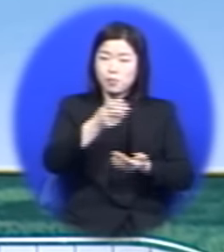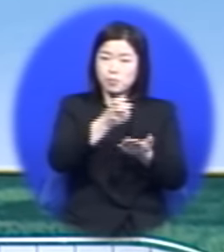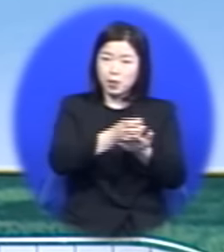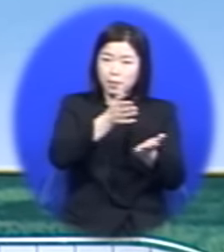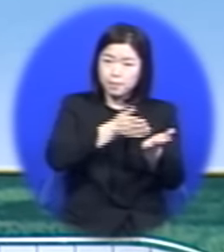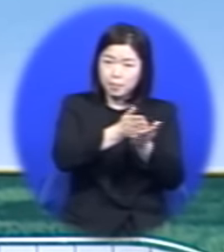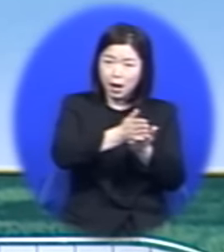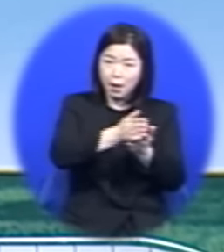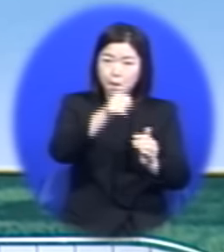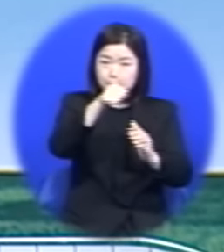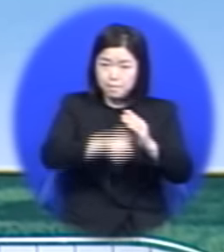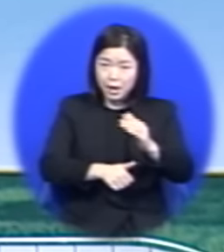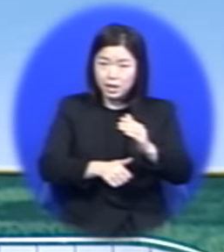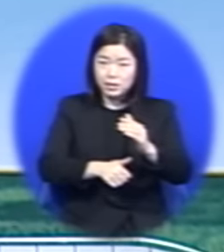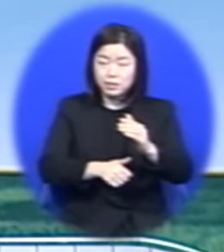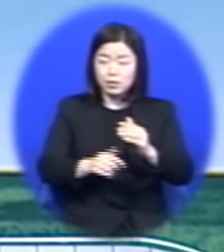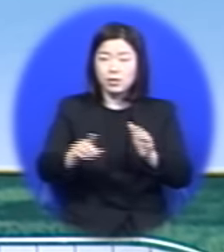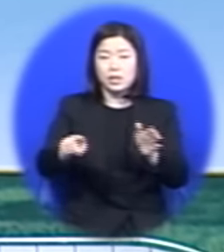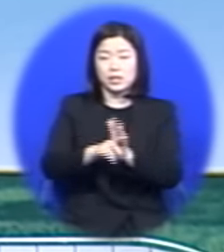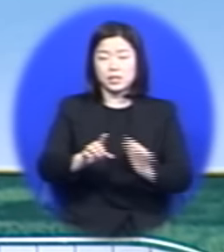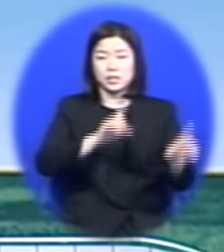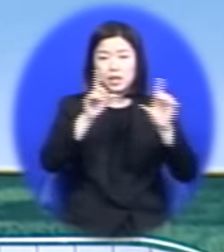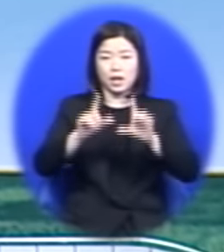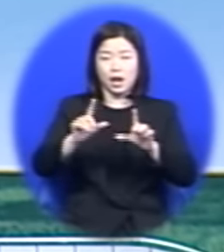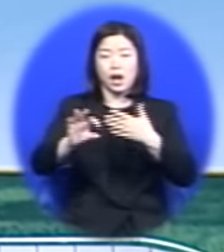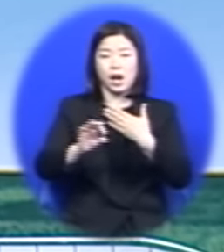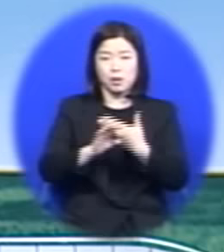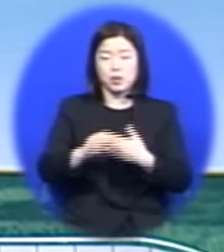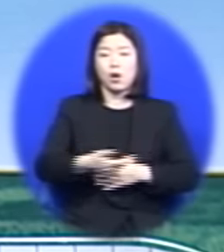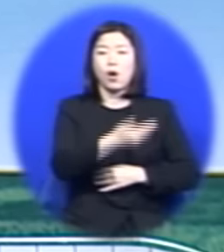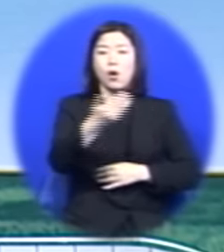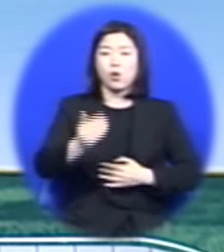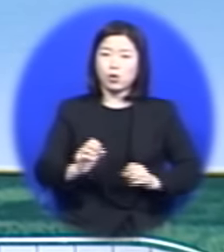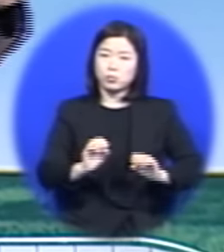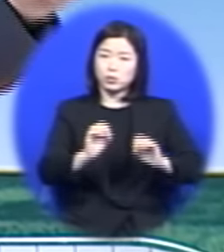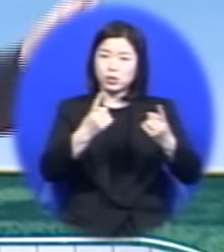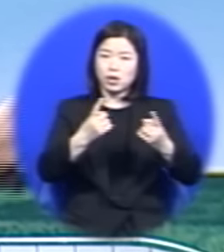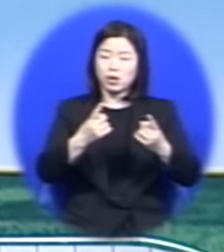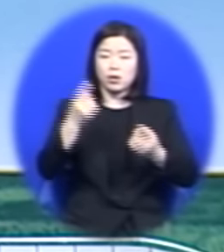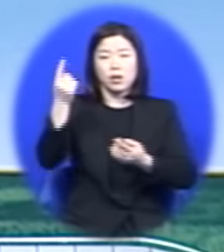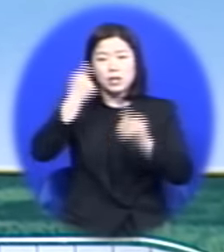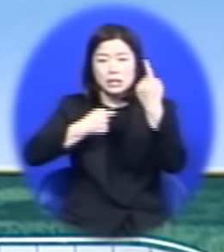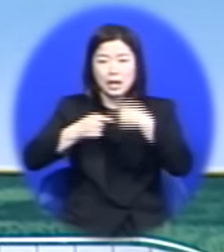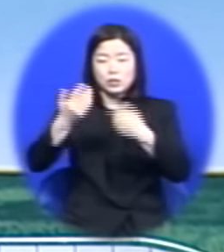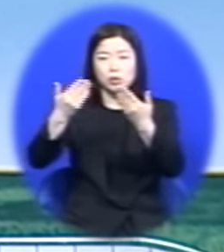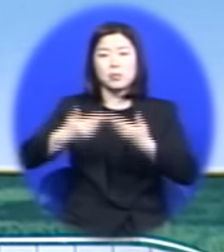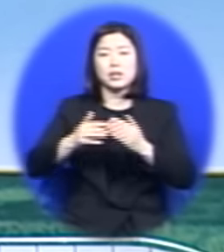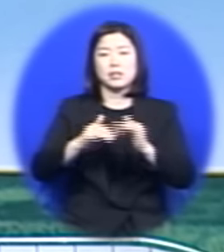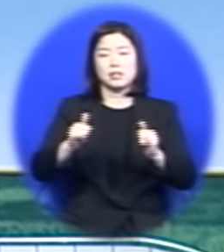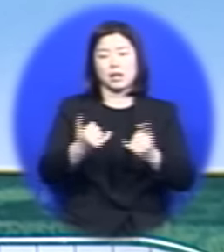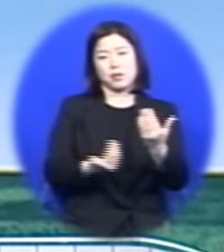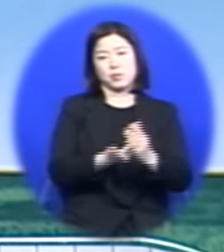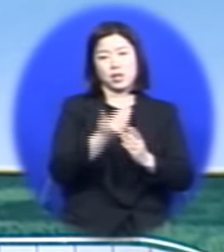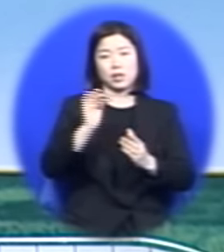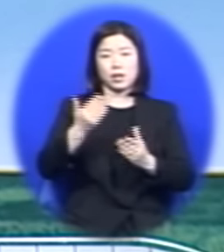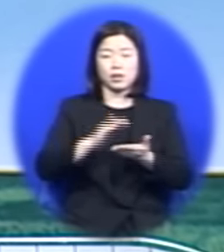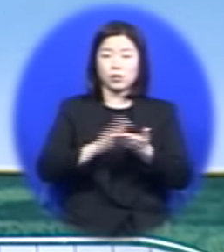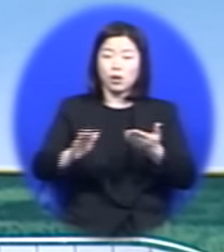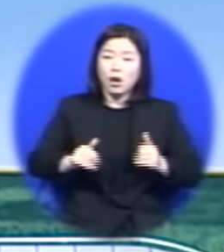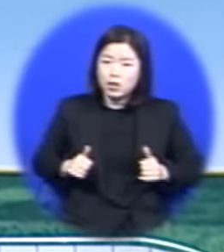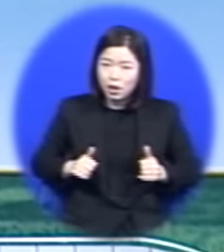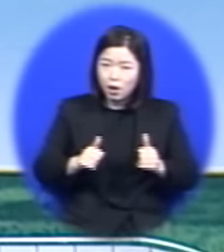빠져서 신앙생활을 하게 되면 여러분들로 인하여 상처받는 사람들이 생깁니다.